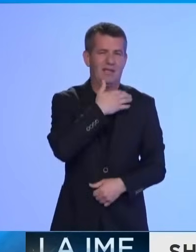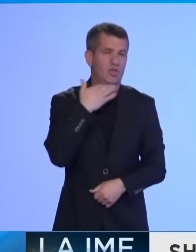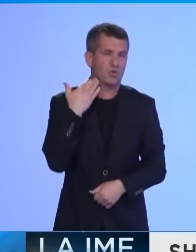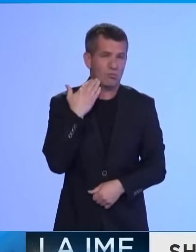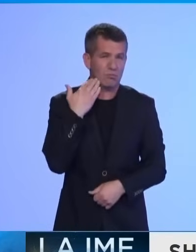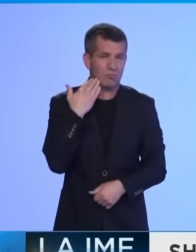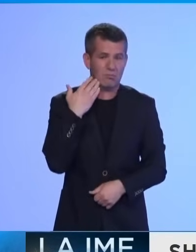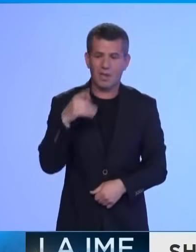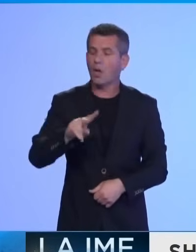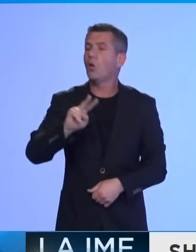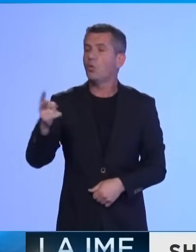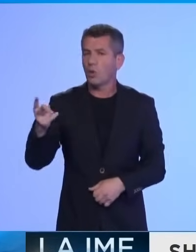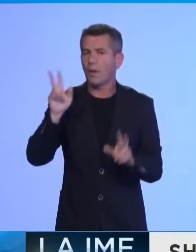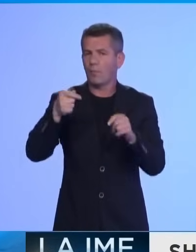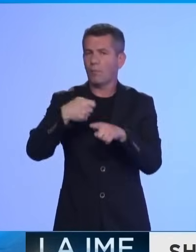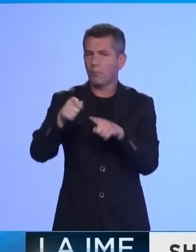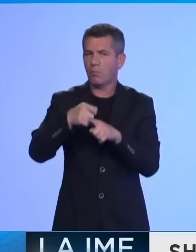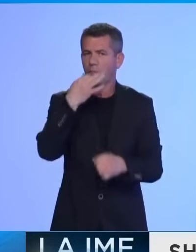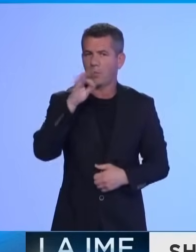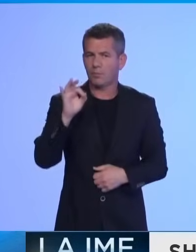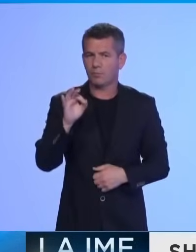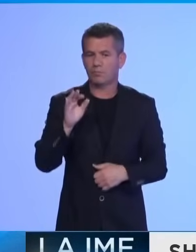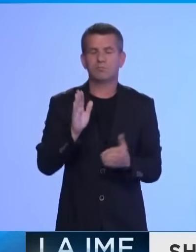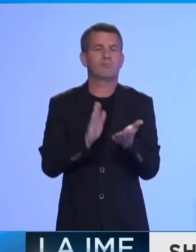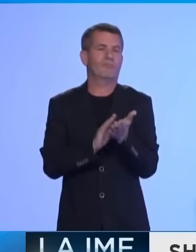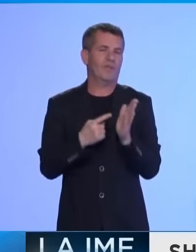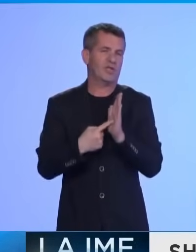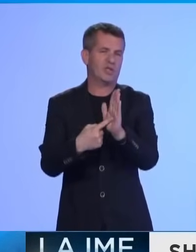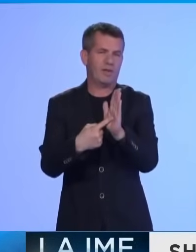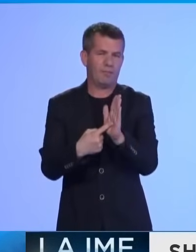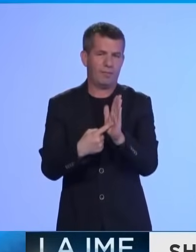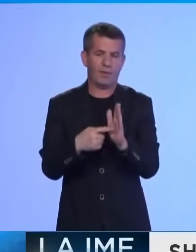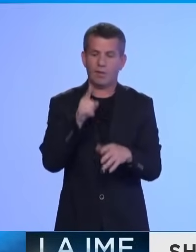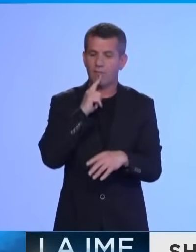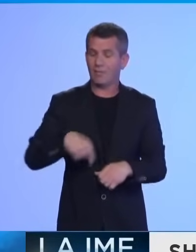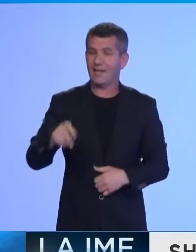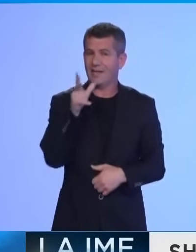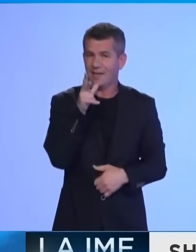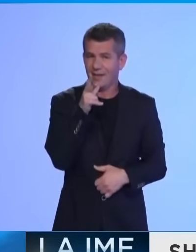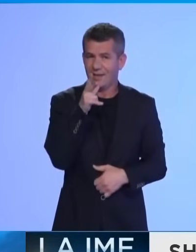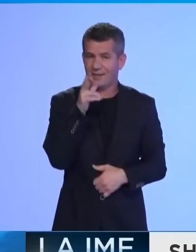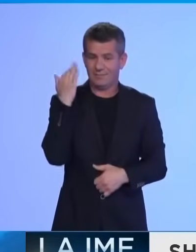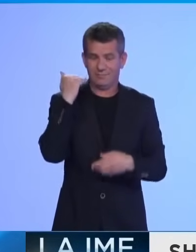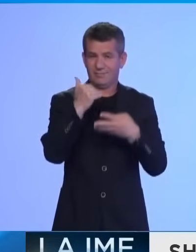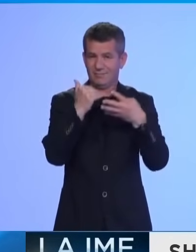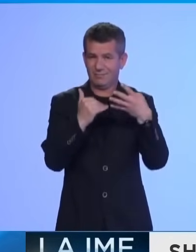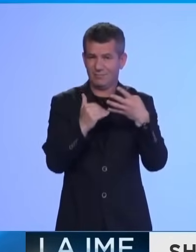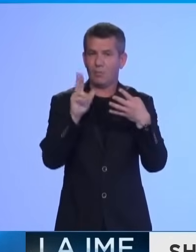Këtu kushtet tjera kanë lëviz për së mori, për shamullim të cu edhe disa prej kërkesave të cilat në i kemi